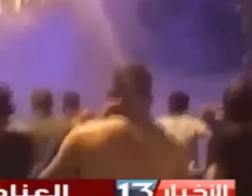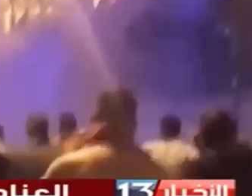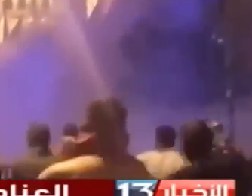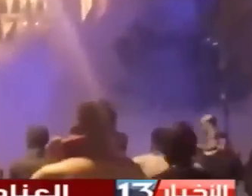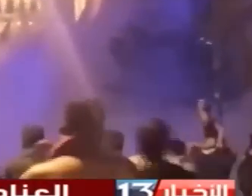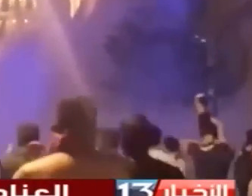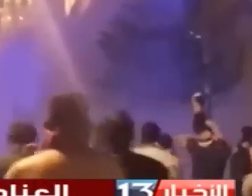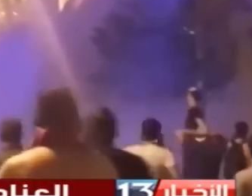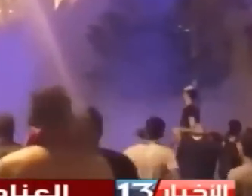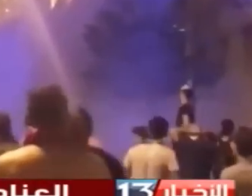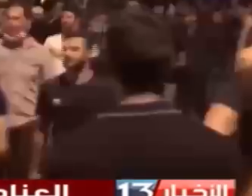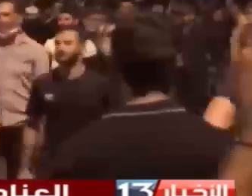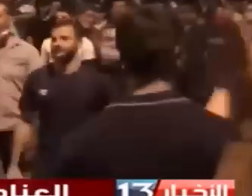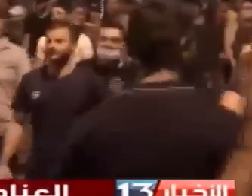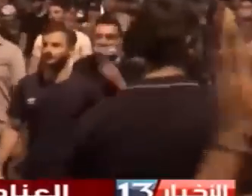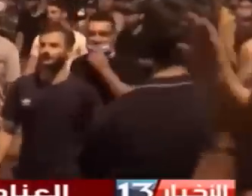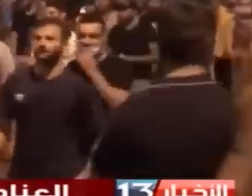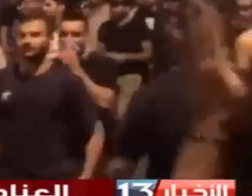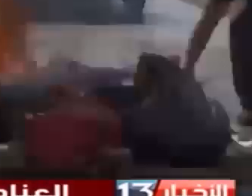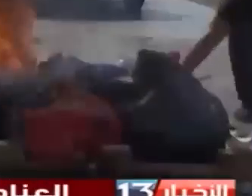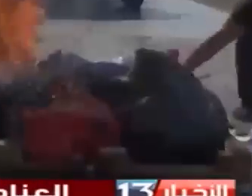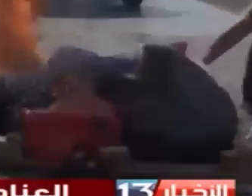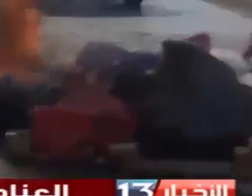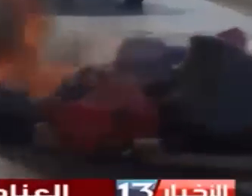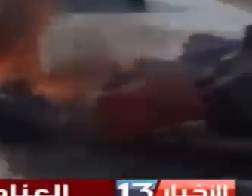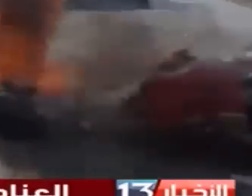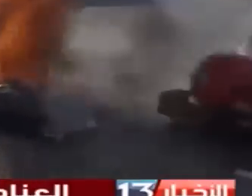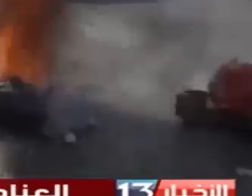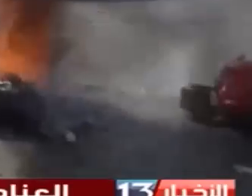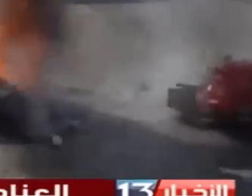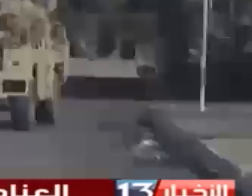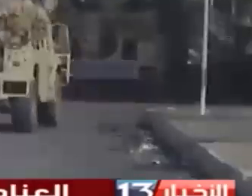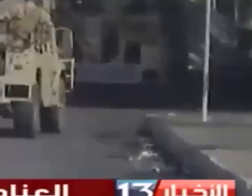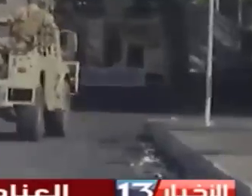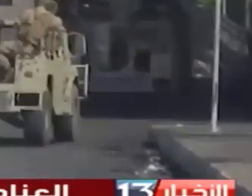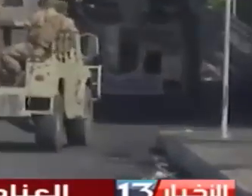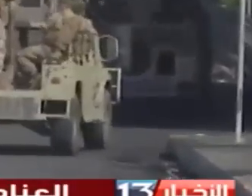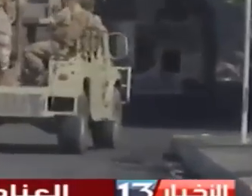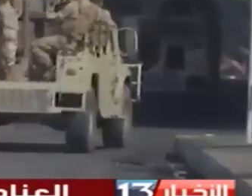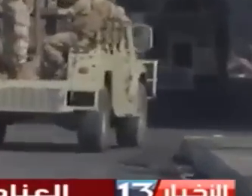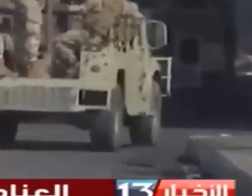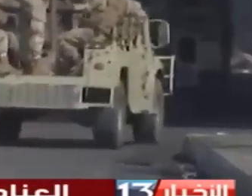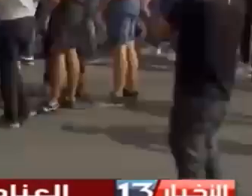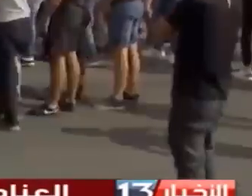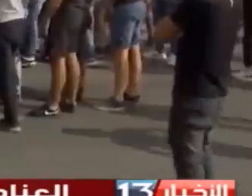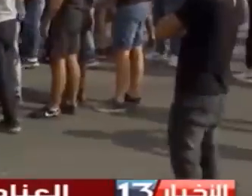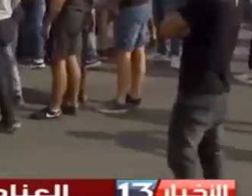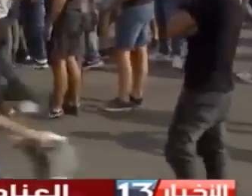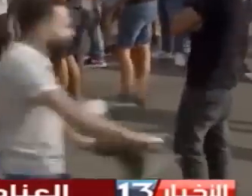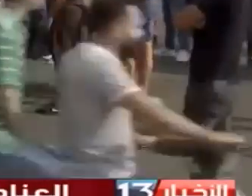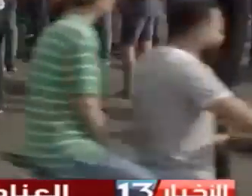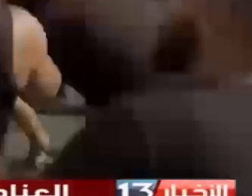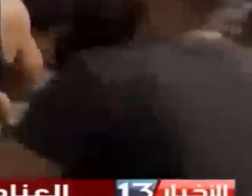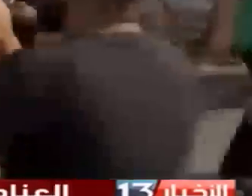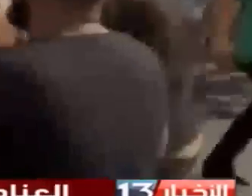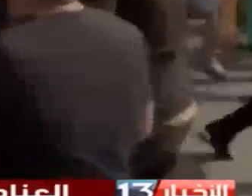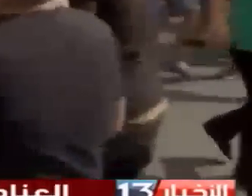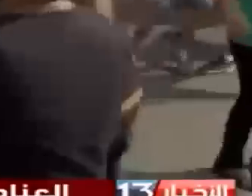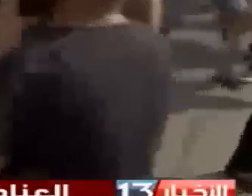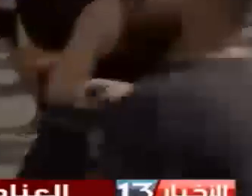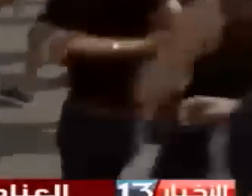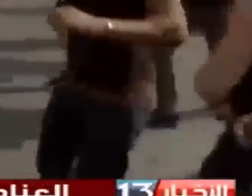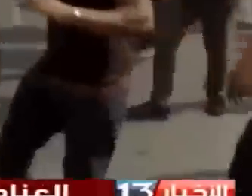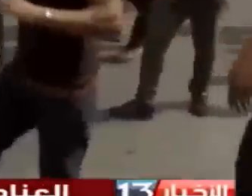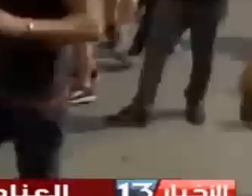لبنانيون يتوافدون على ساحة رياض الصلح القريبة من مجلس نواب الشعب لمواصلة الاحتجاج والمطالبة باستقالة